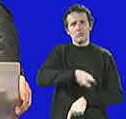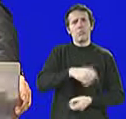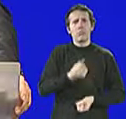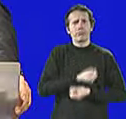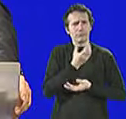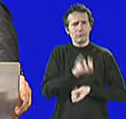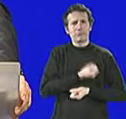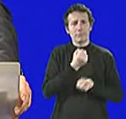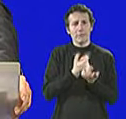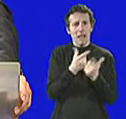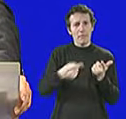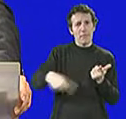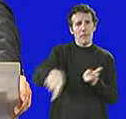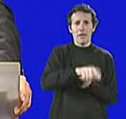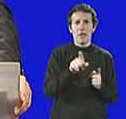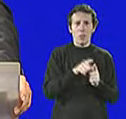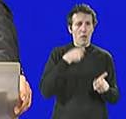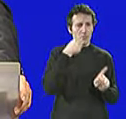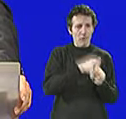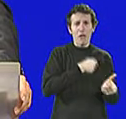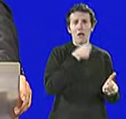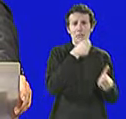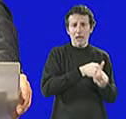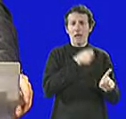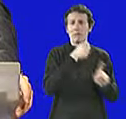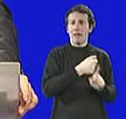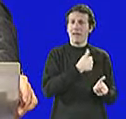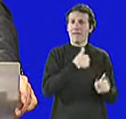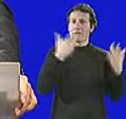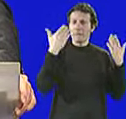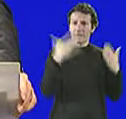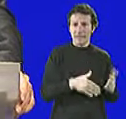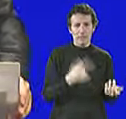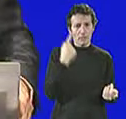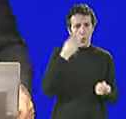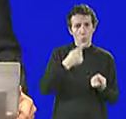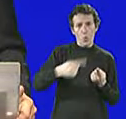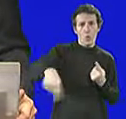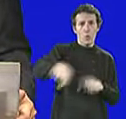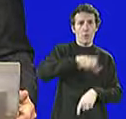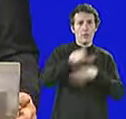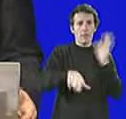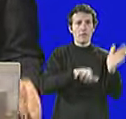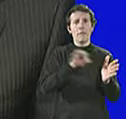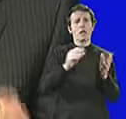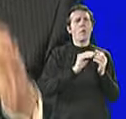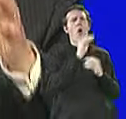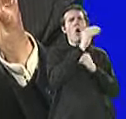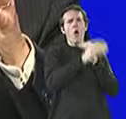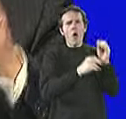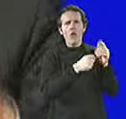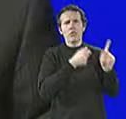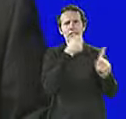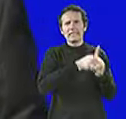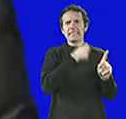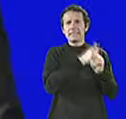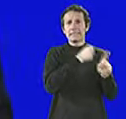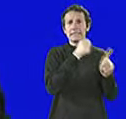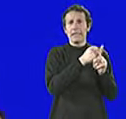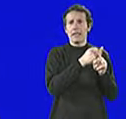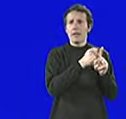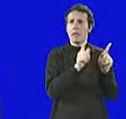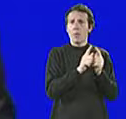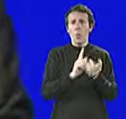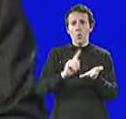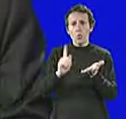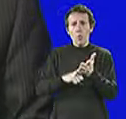elle que je me suis battu pour que soit dans les négociations internationales mis sur un même plan le